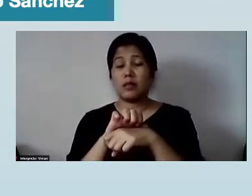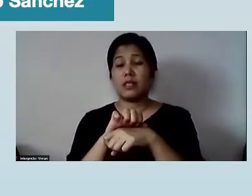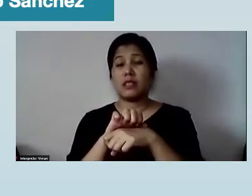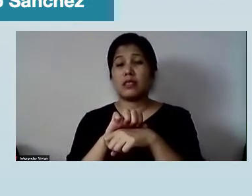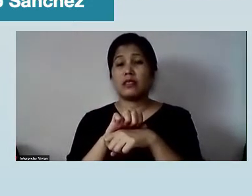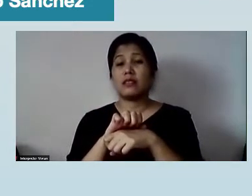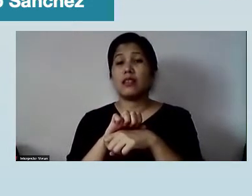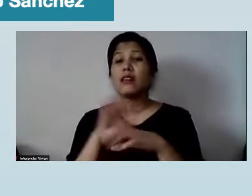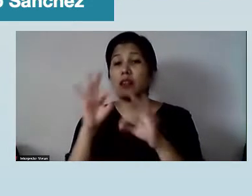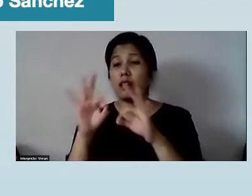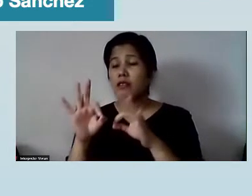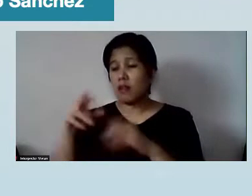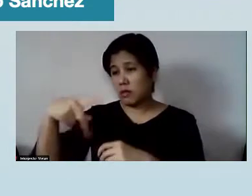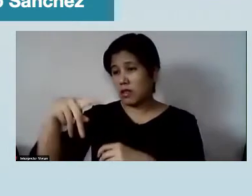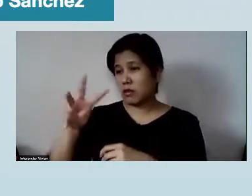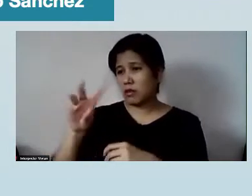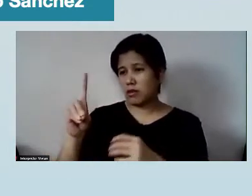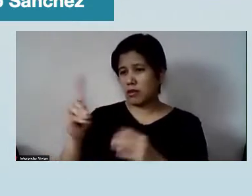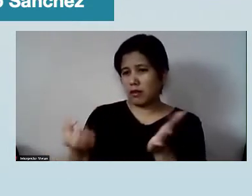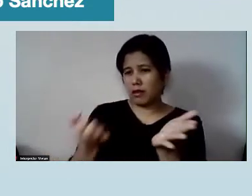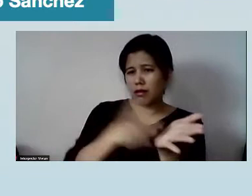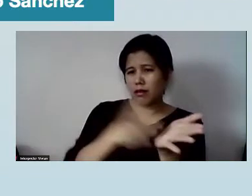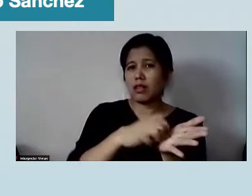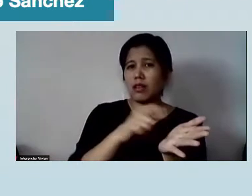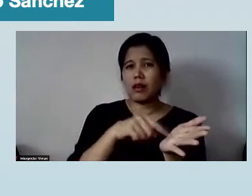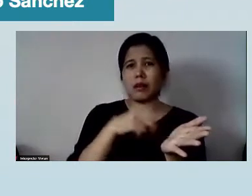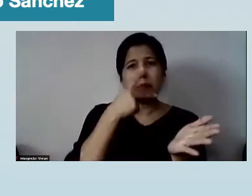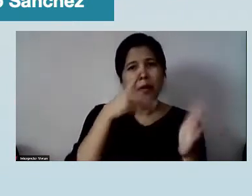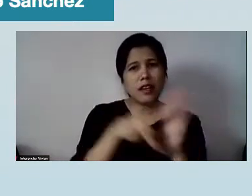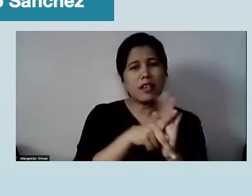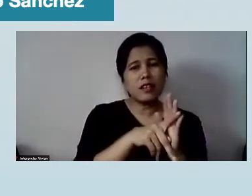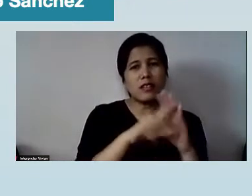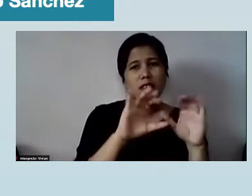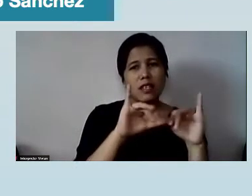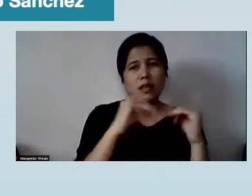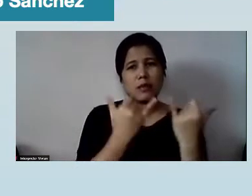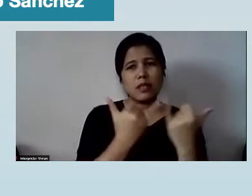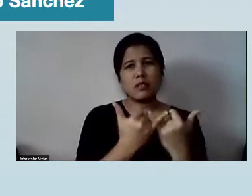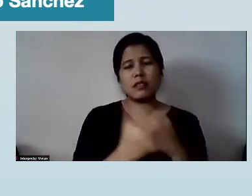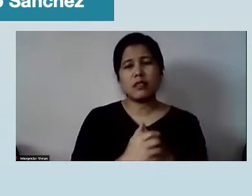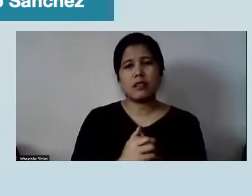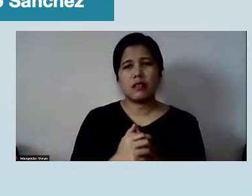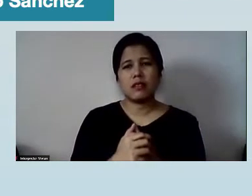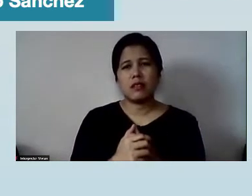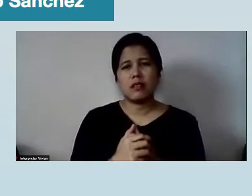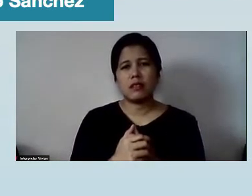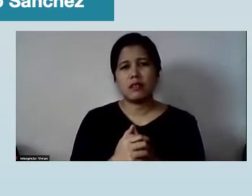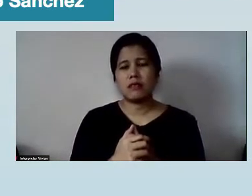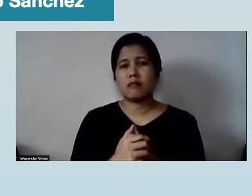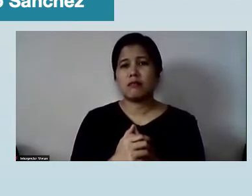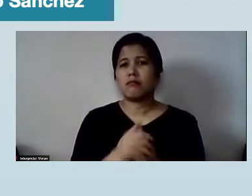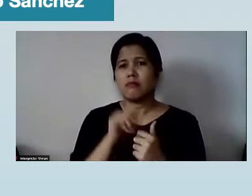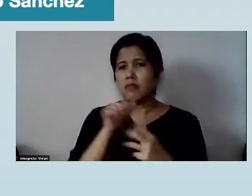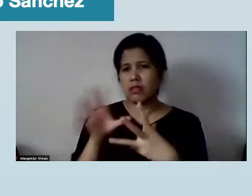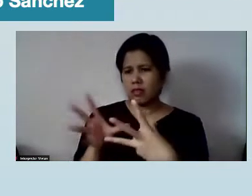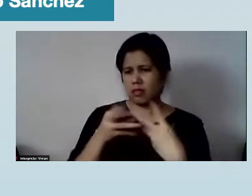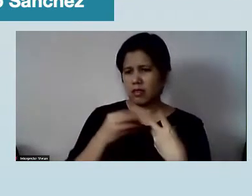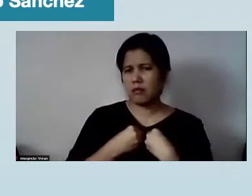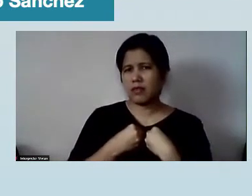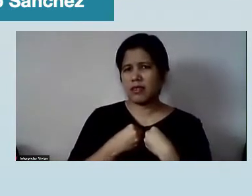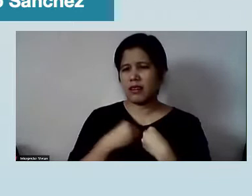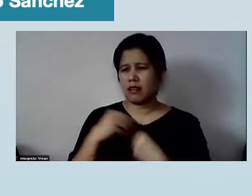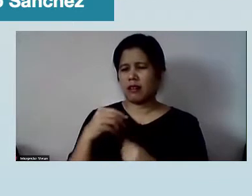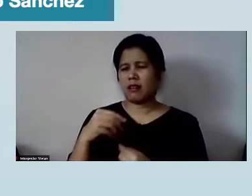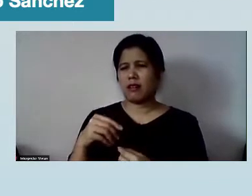isang PWD o ang ADHD sa isang private company, wag nilang sasabihin outright, we're not accepting people with ADHD